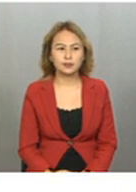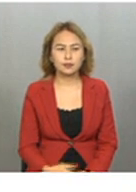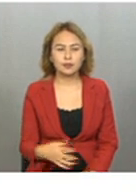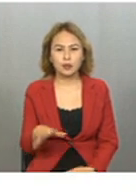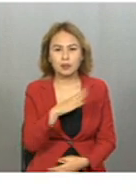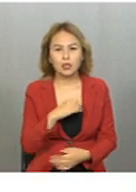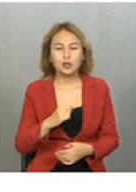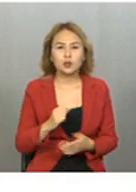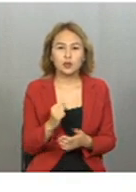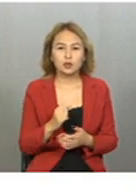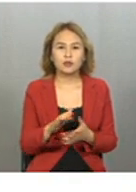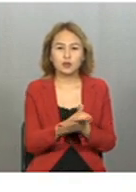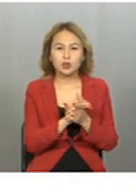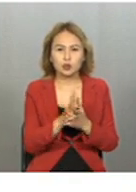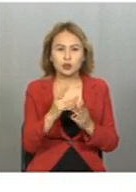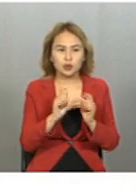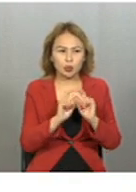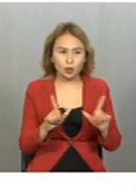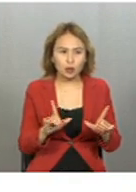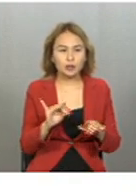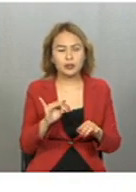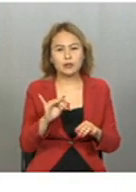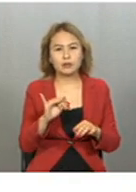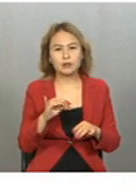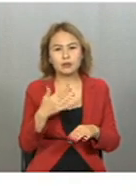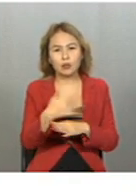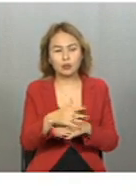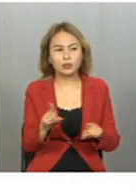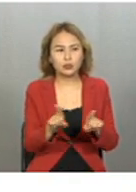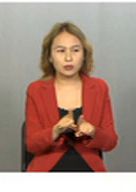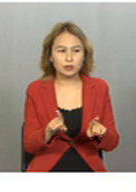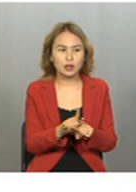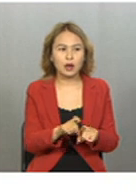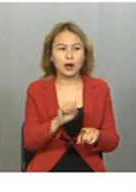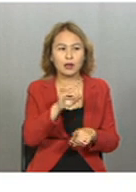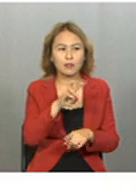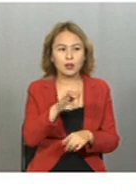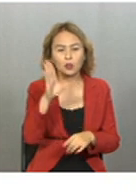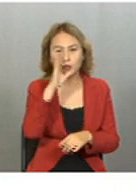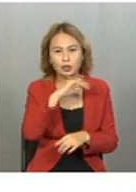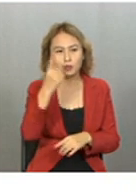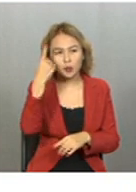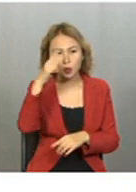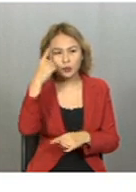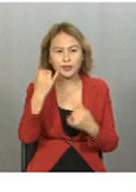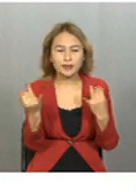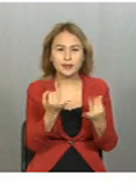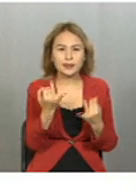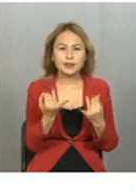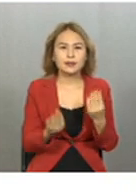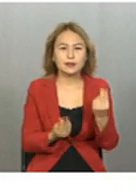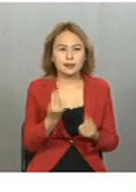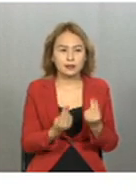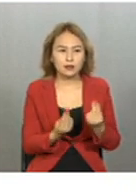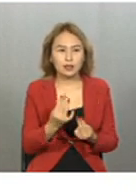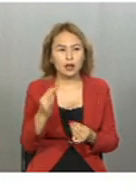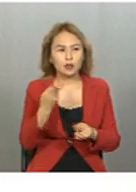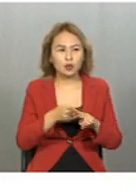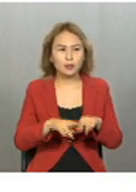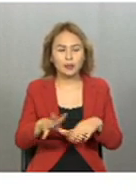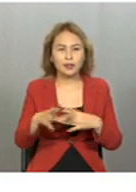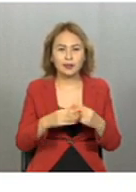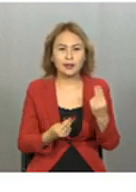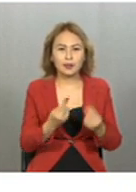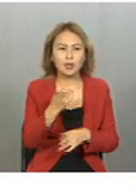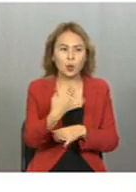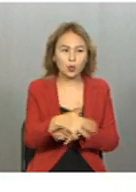дружим не только в школе, но и за ее пределами. Арман умеет придумывать интересные игры, в которые мы играем на